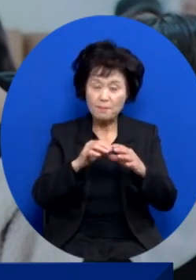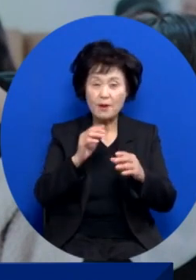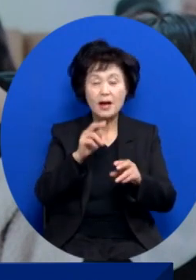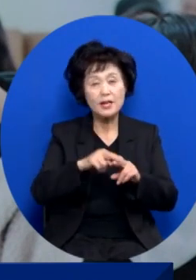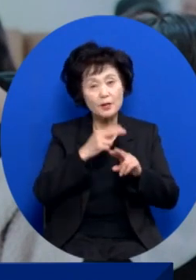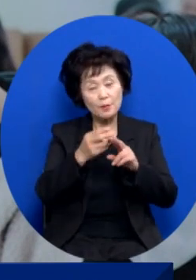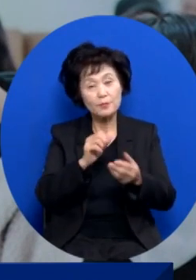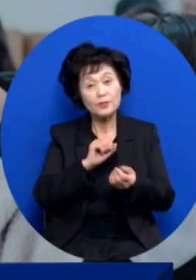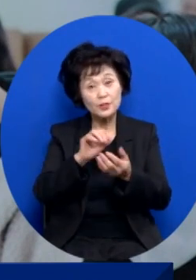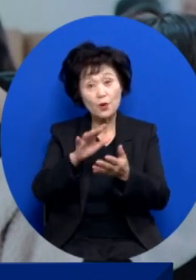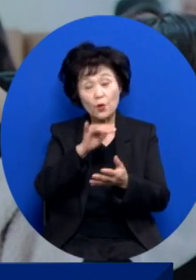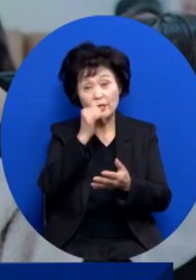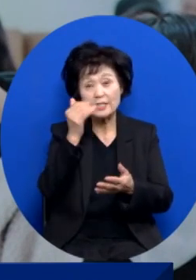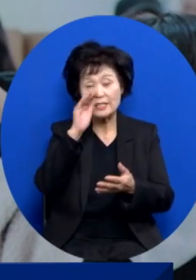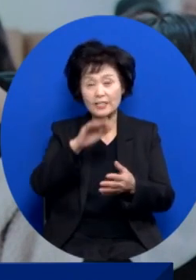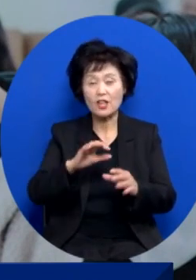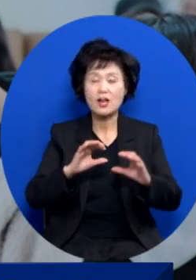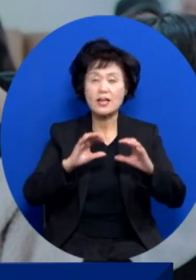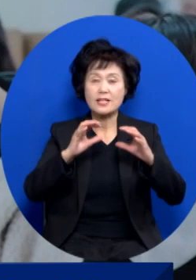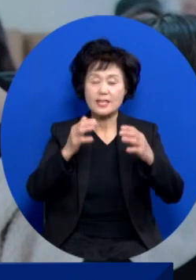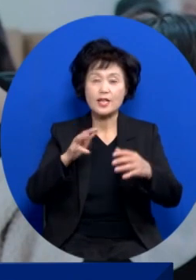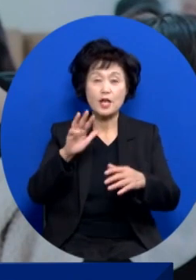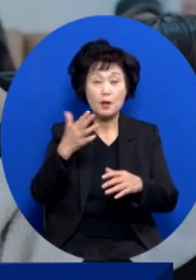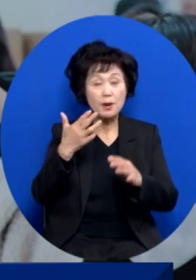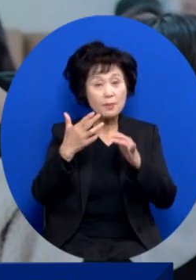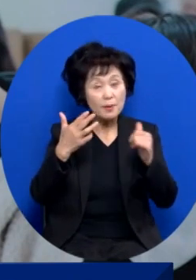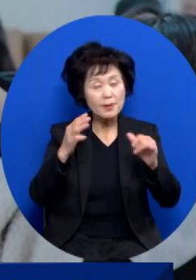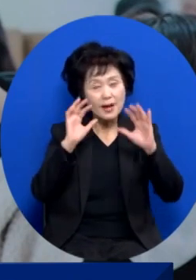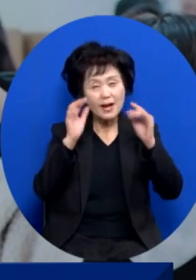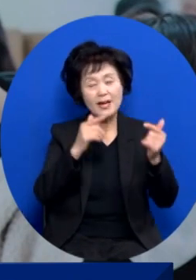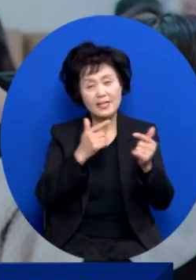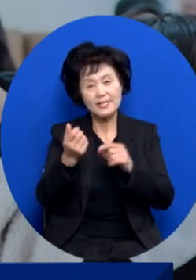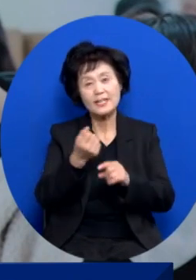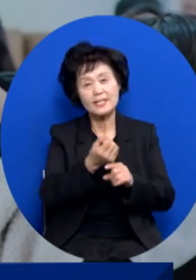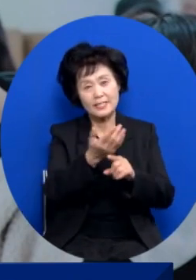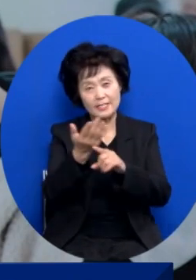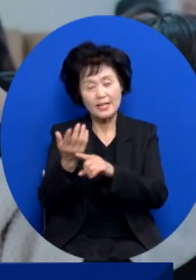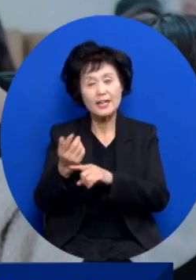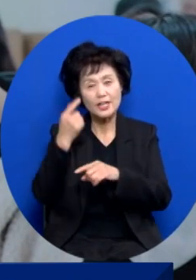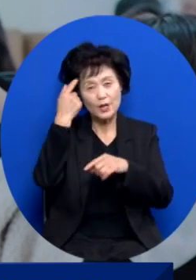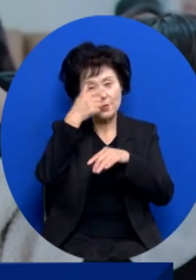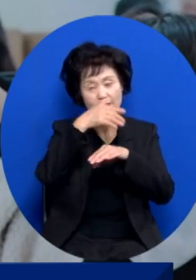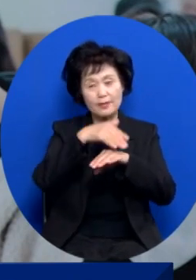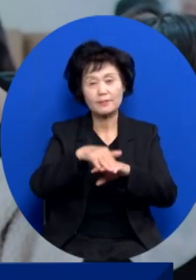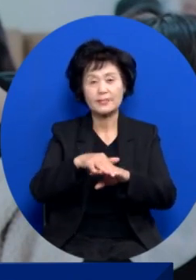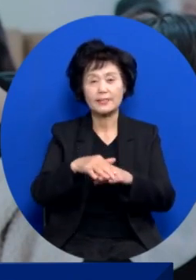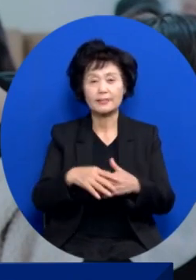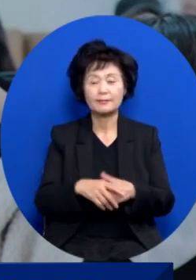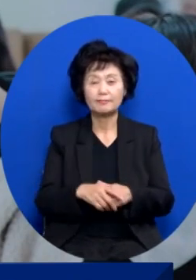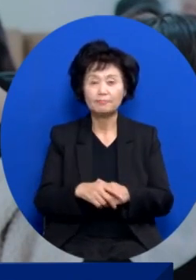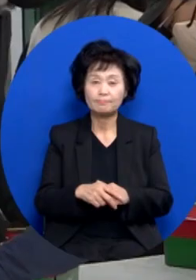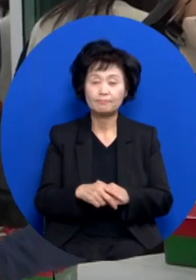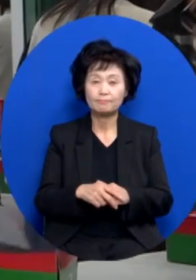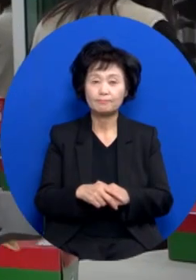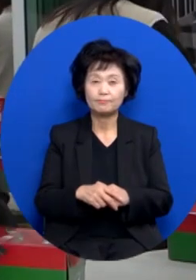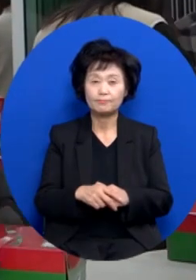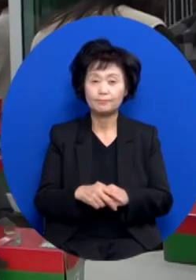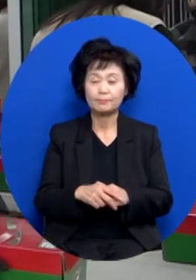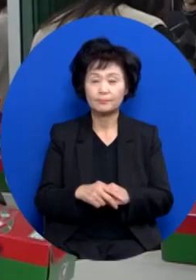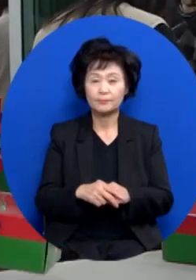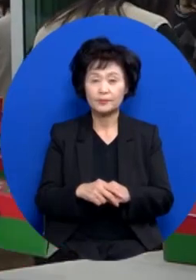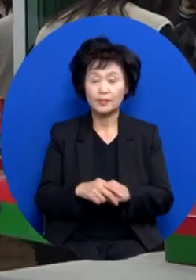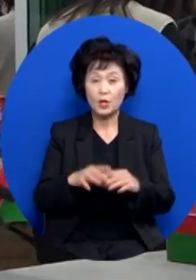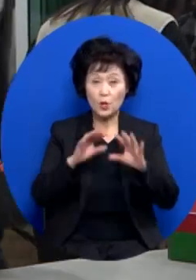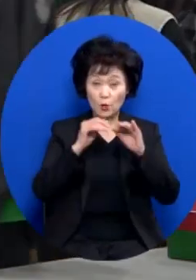담긴 상자는 올해도 전 세계 800명에 달하는 아이들에게 전달됩니다. 박종혁 기자가 전합니다.